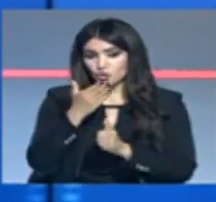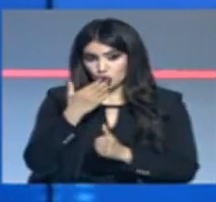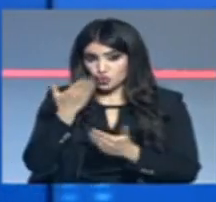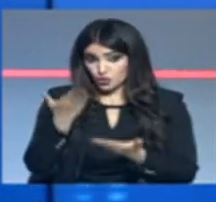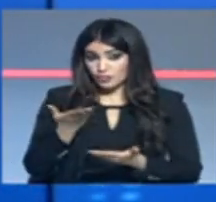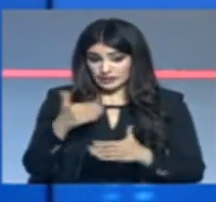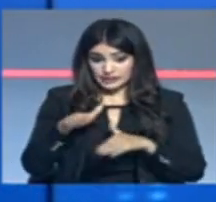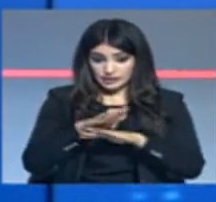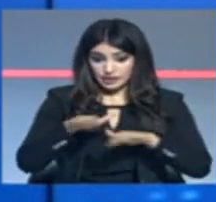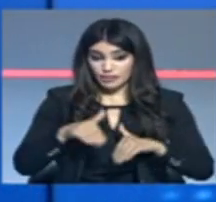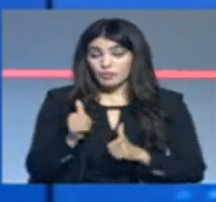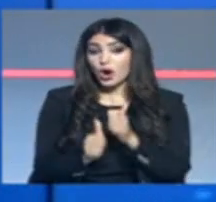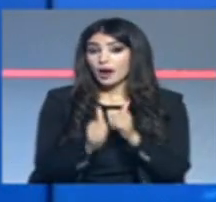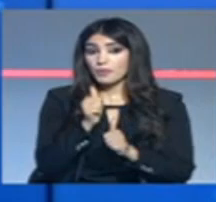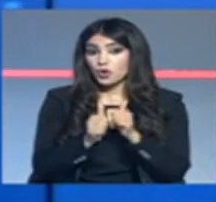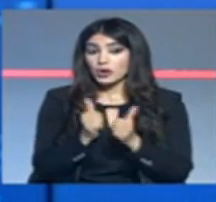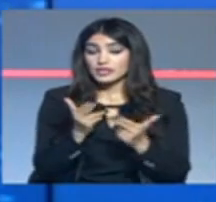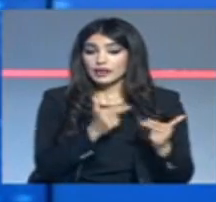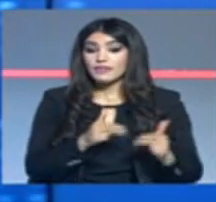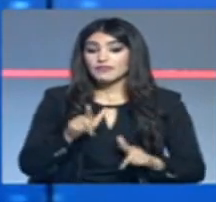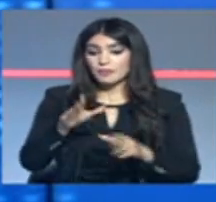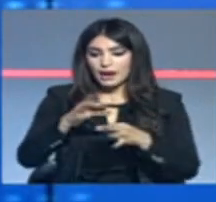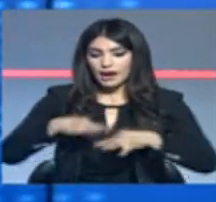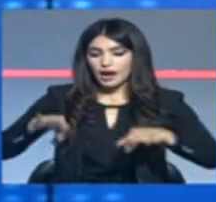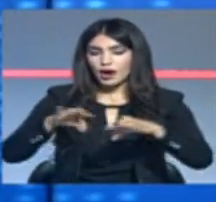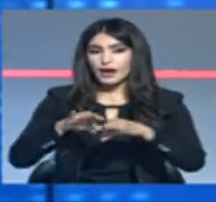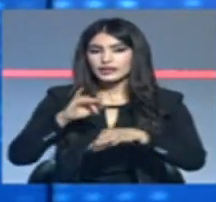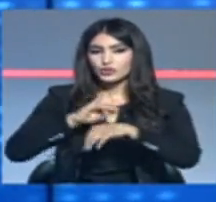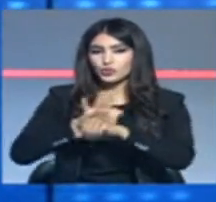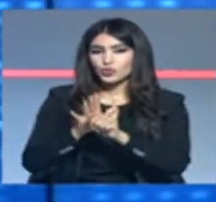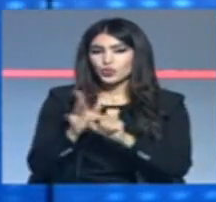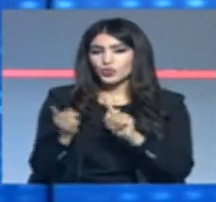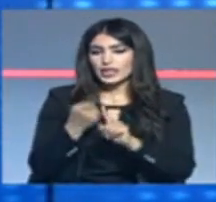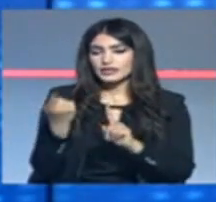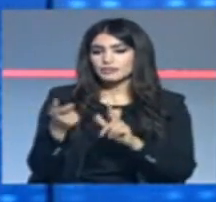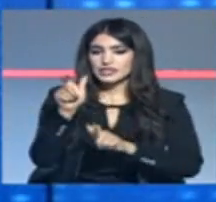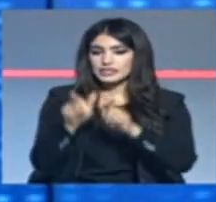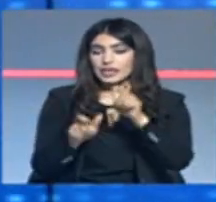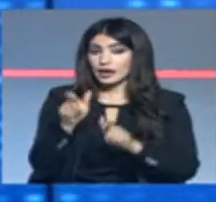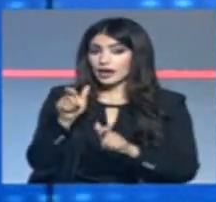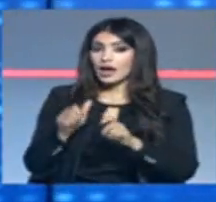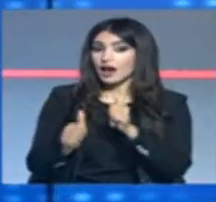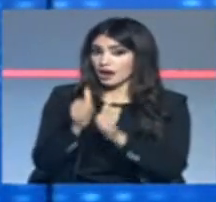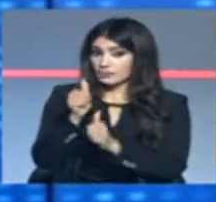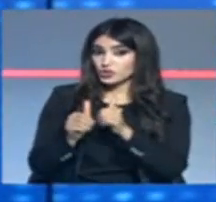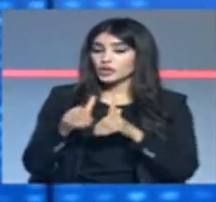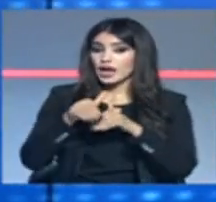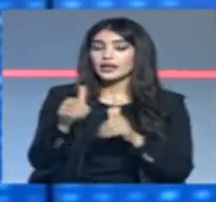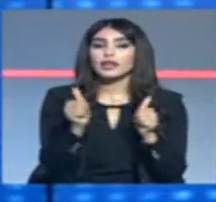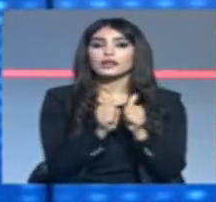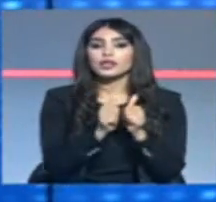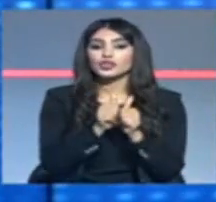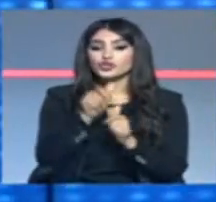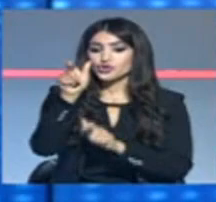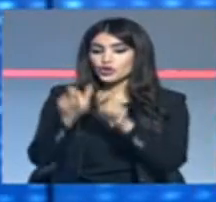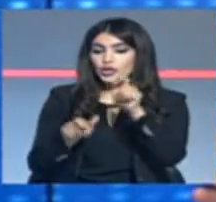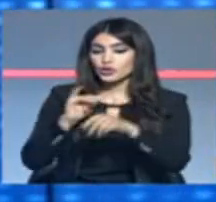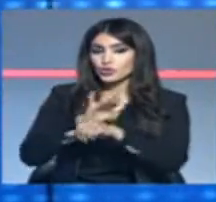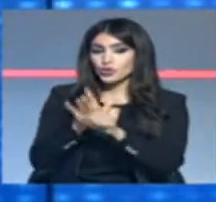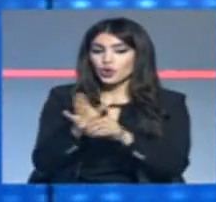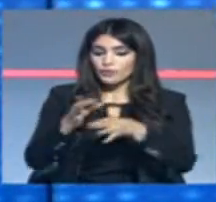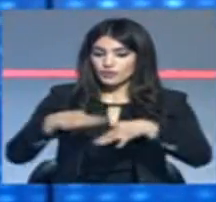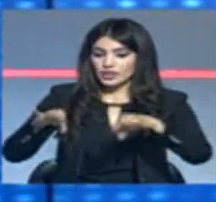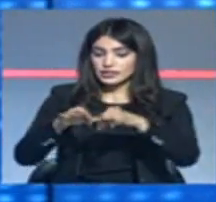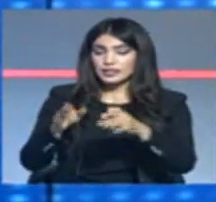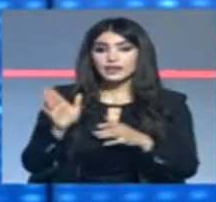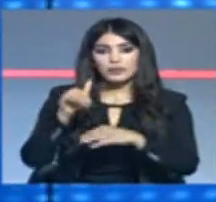زاد عملنا قاعات كوفيد للطلبه اللي نجم يكونوا مرضى كوفيد. اليوم كانت عندنا 11 حاله حطيناهم في سالات وحدهم، سالات